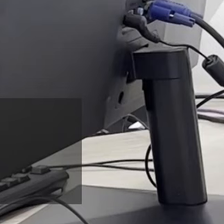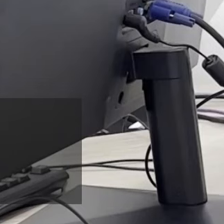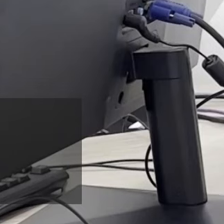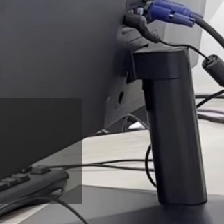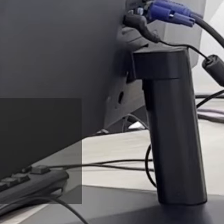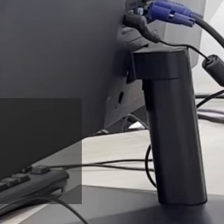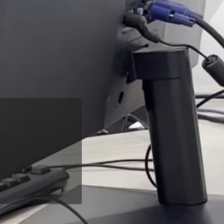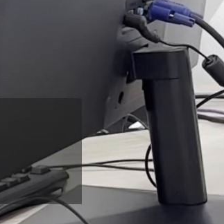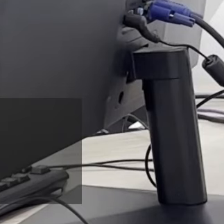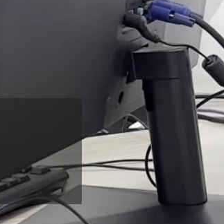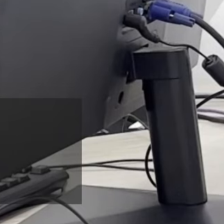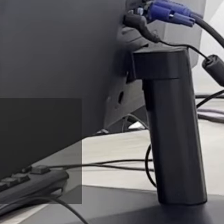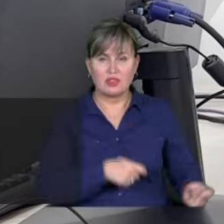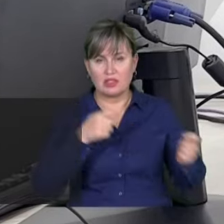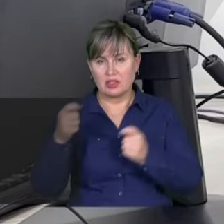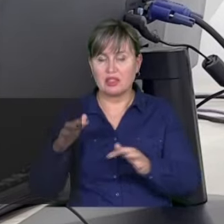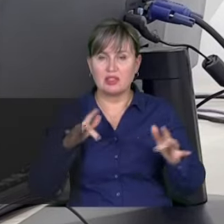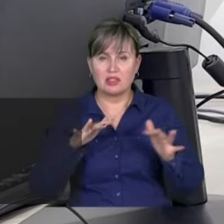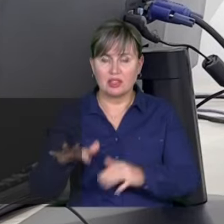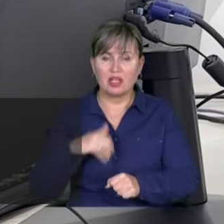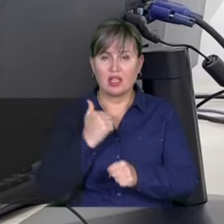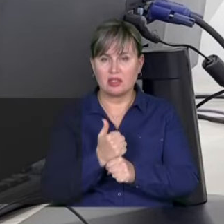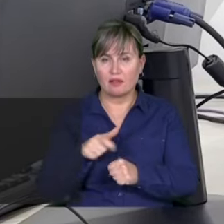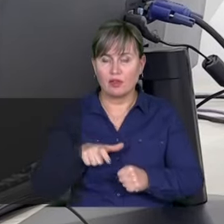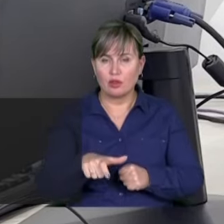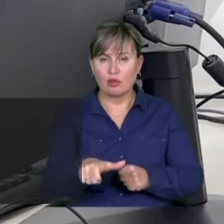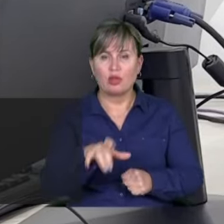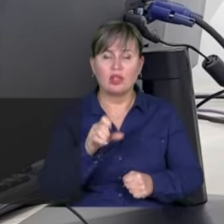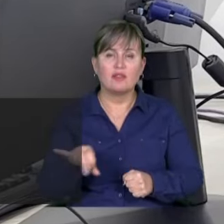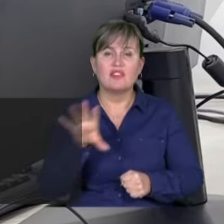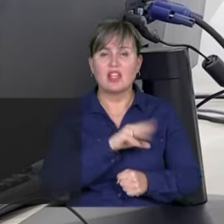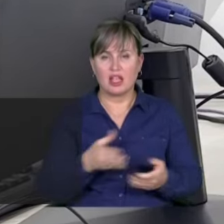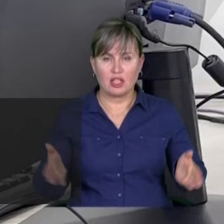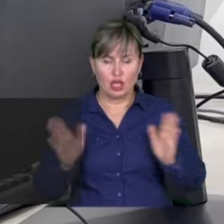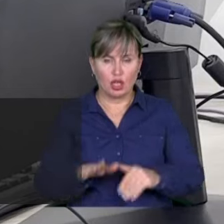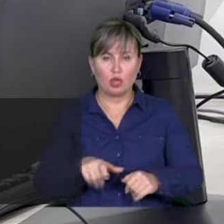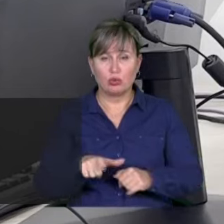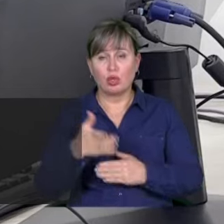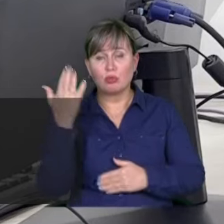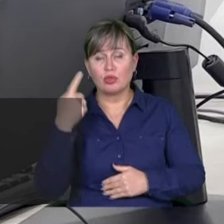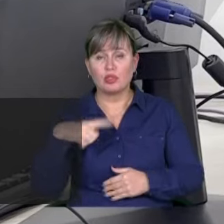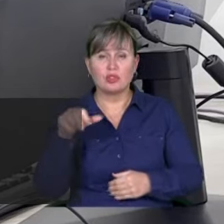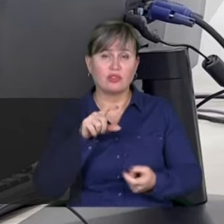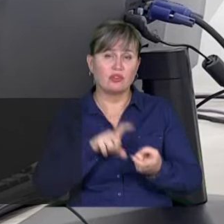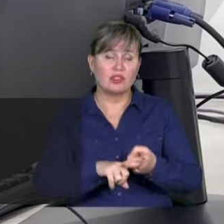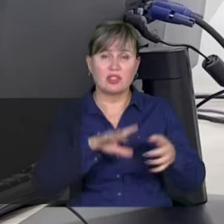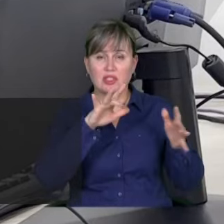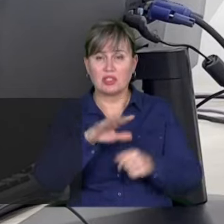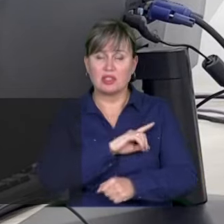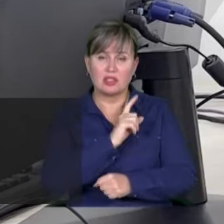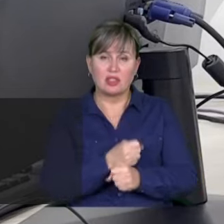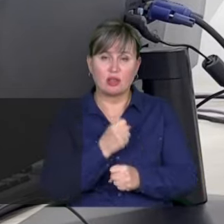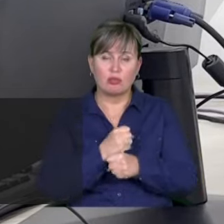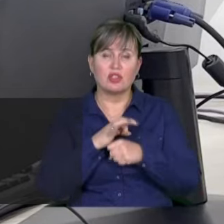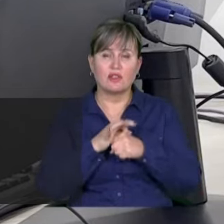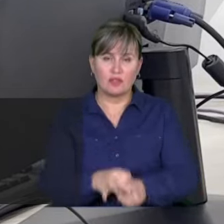первую очередь вывозят снег с основных магистралей города, затем все остальные улицы. На прошлой неделе в связи с обильным снегопадом работы